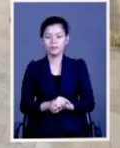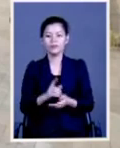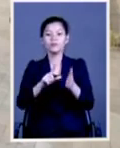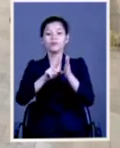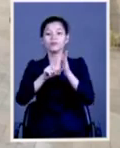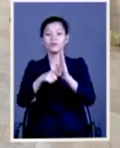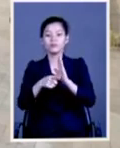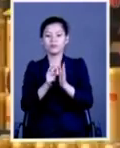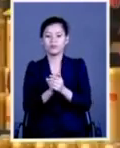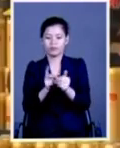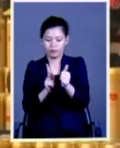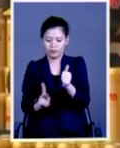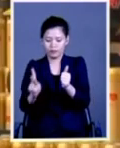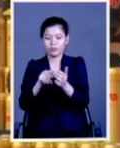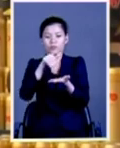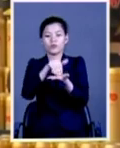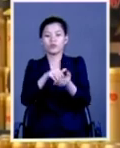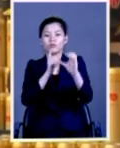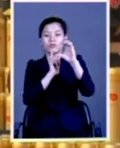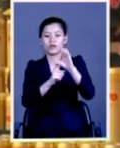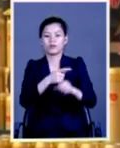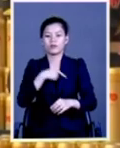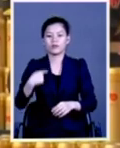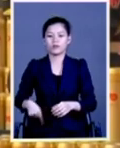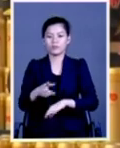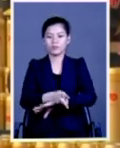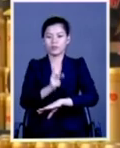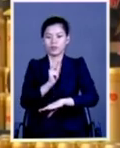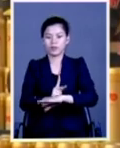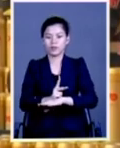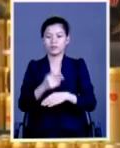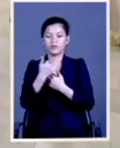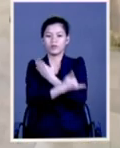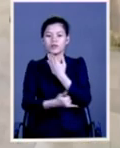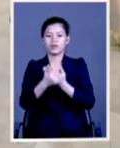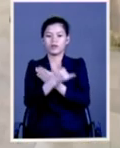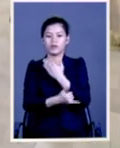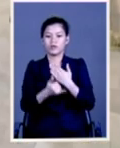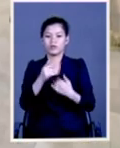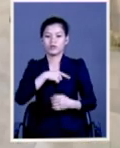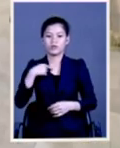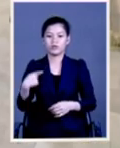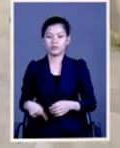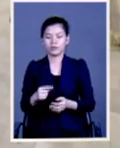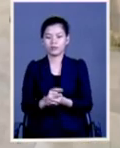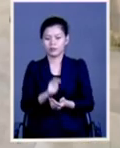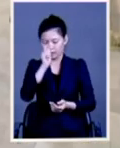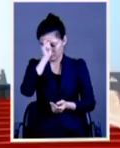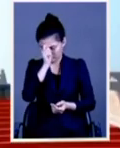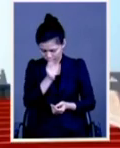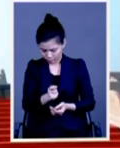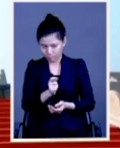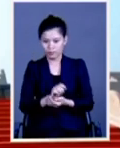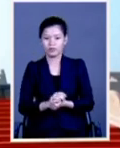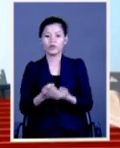การใหญ่คณะกรรมการศูนย์กลางภาคคอมมิวนิสต์จีนประธานประเทศแห่งสาธารณรัฐประชาชนจีนที่นับถือเ